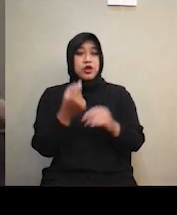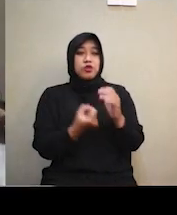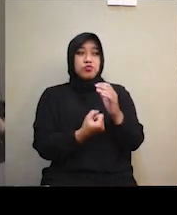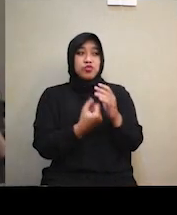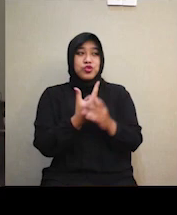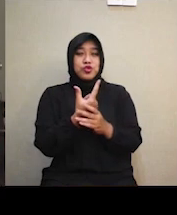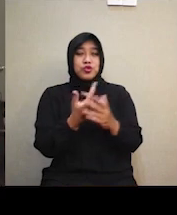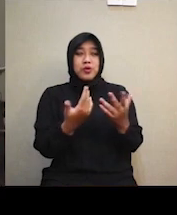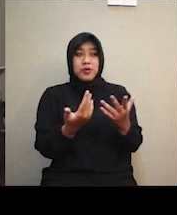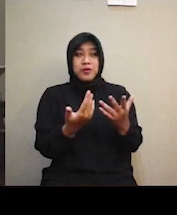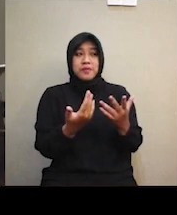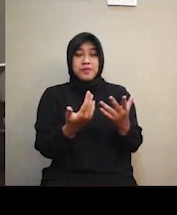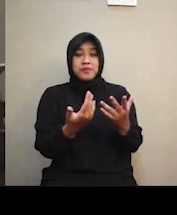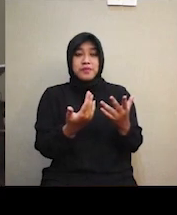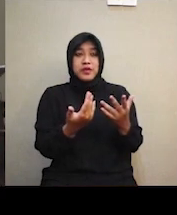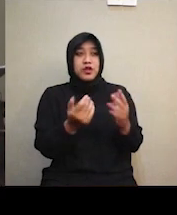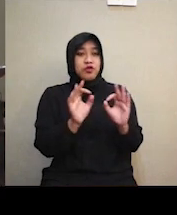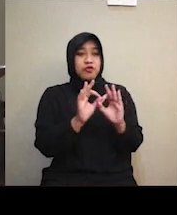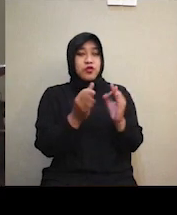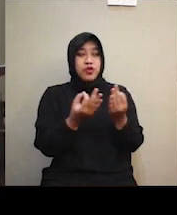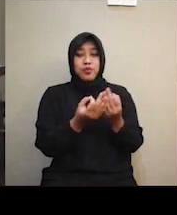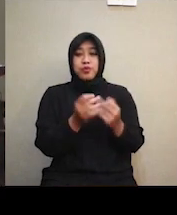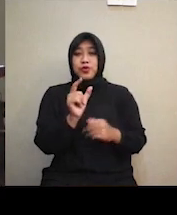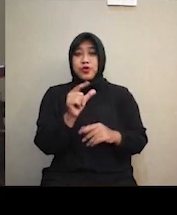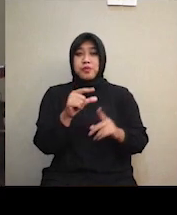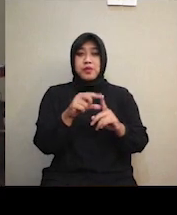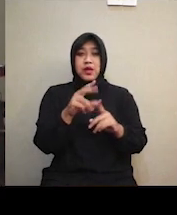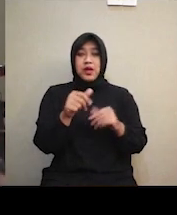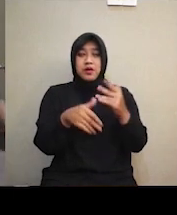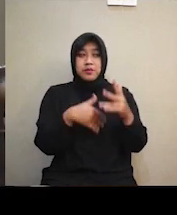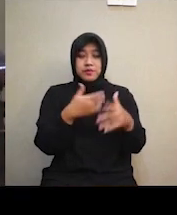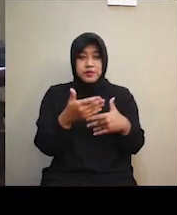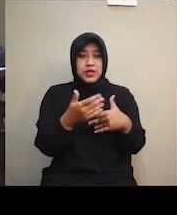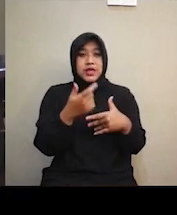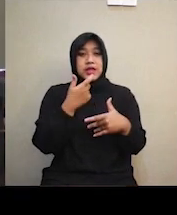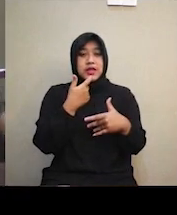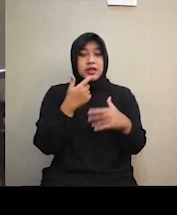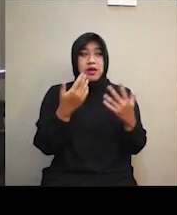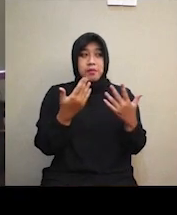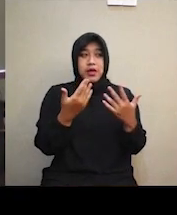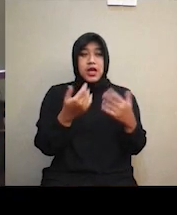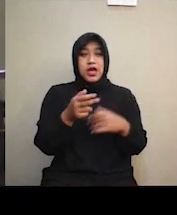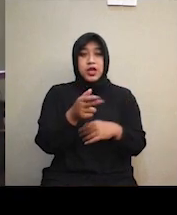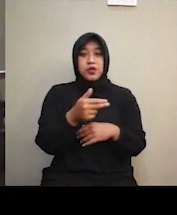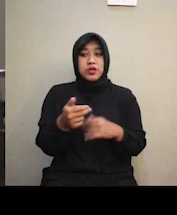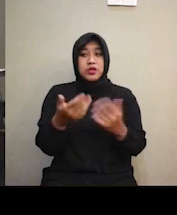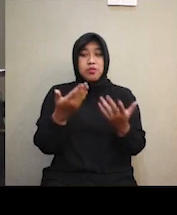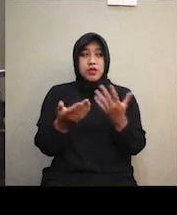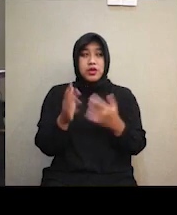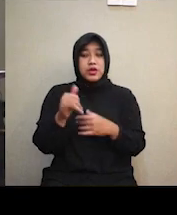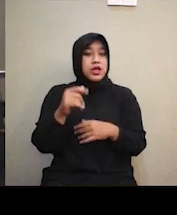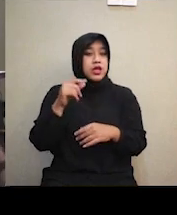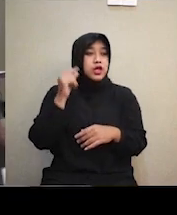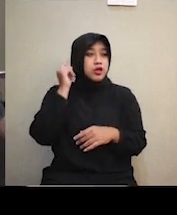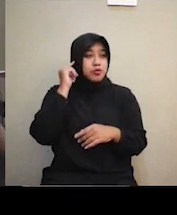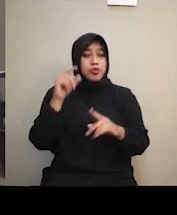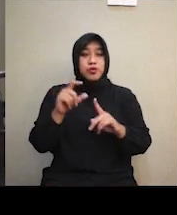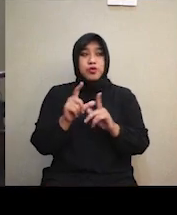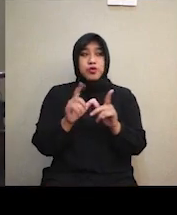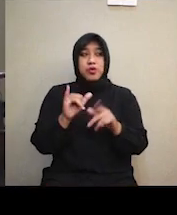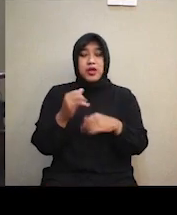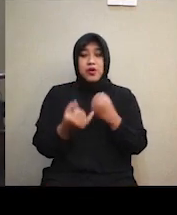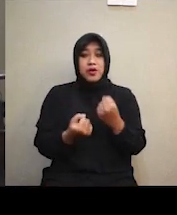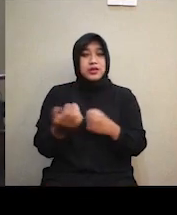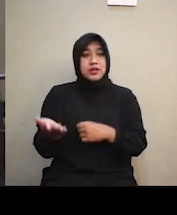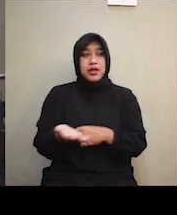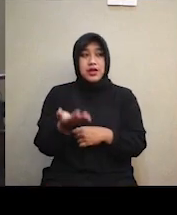di forum uvr kemudian contact Indonesia mungkin ya yang Mbak Dwi lakukan ya